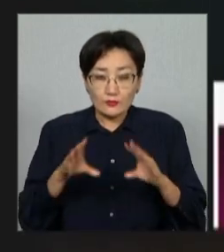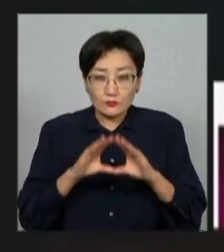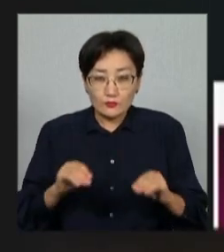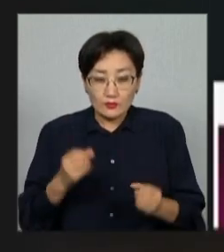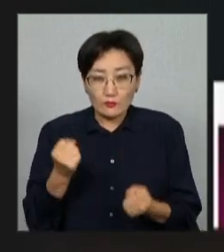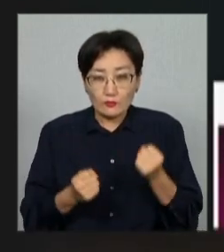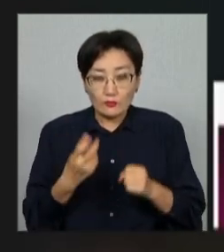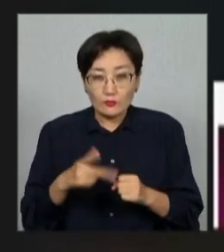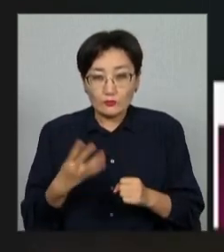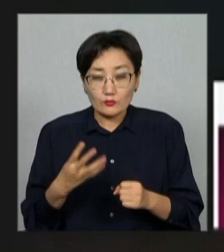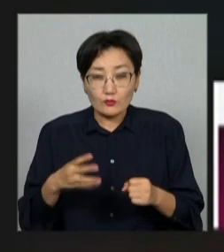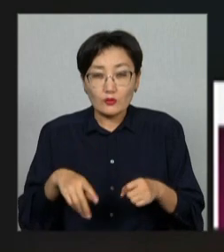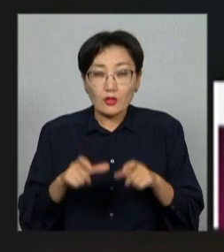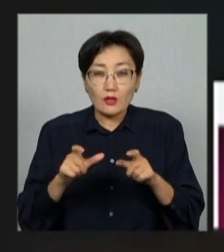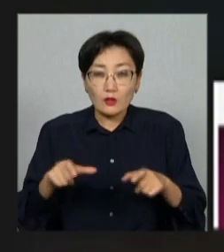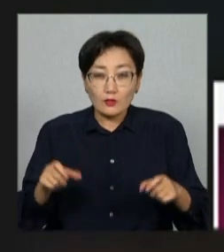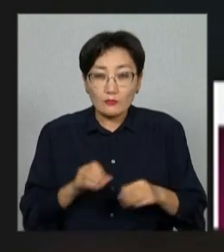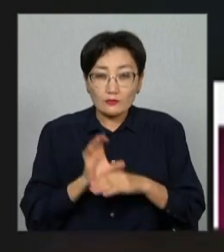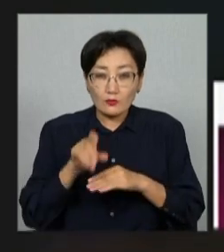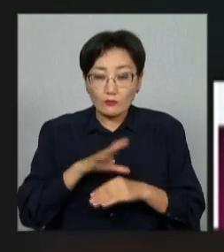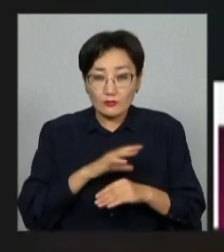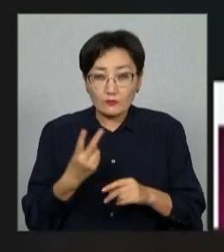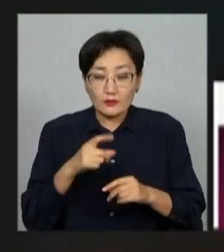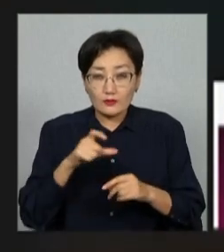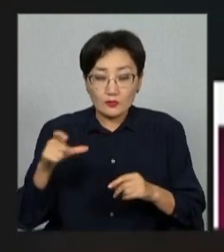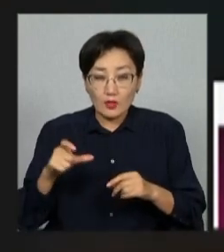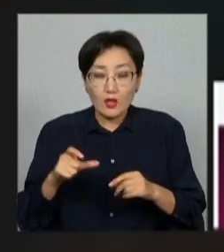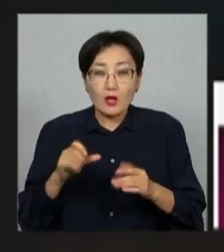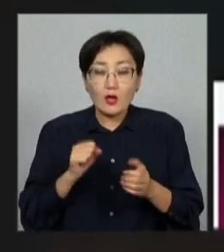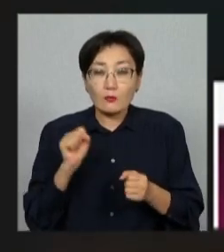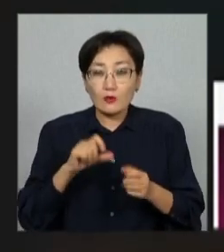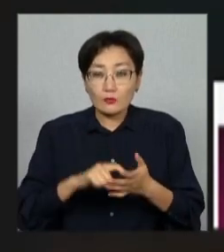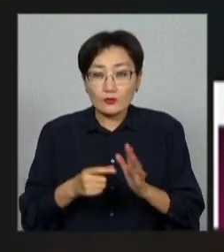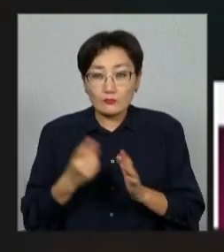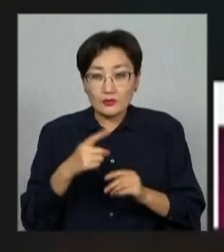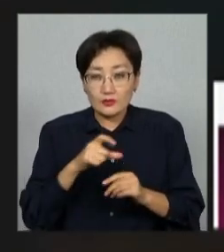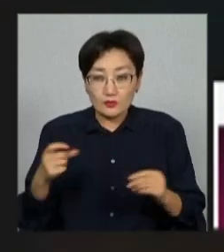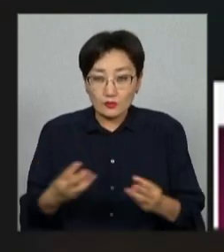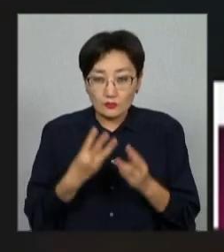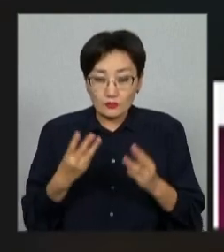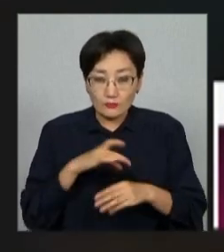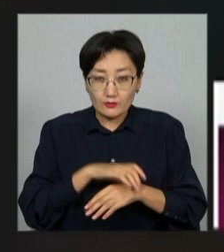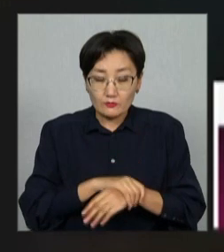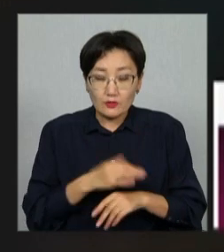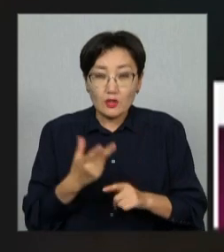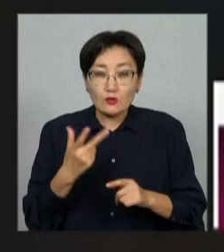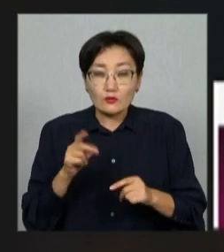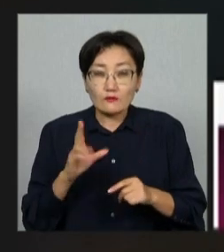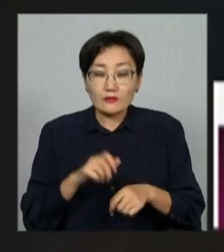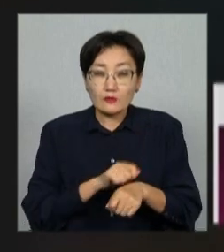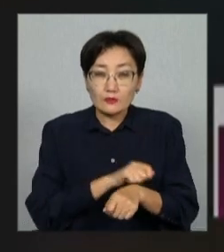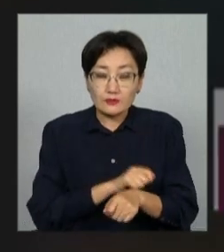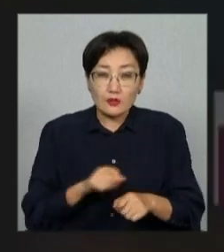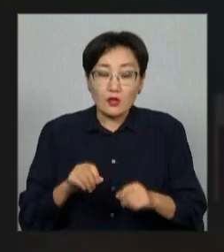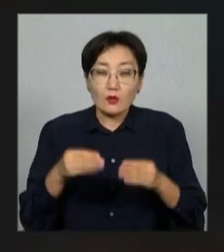34 маман жіберілді. Жұқпалы аурулар ауруханасында 2 қабатта А корпусының 1-ші қабаты өртеніп жатқаны анықталды. Онда 3 шаршы метр